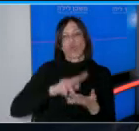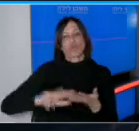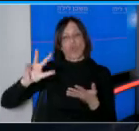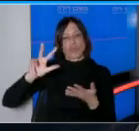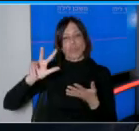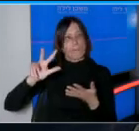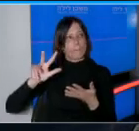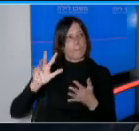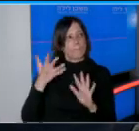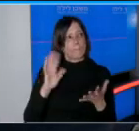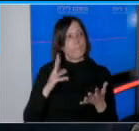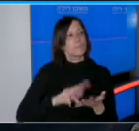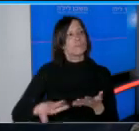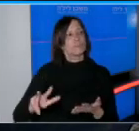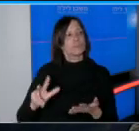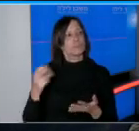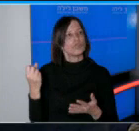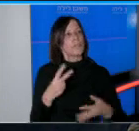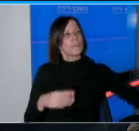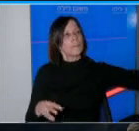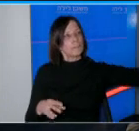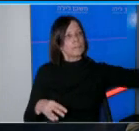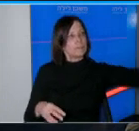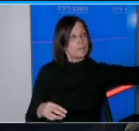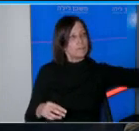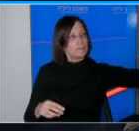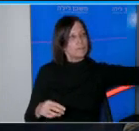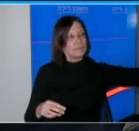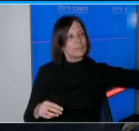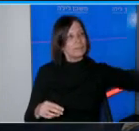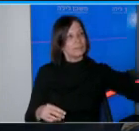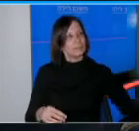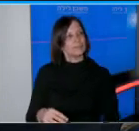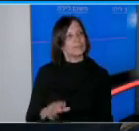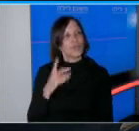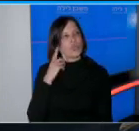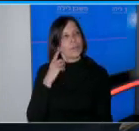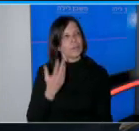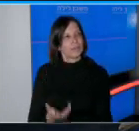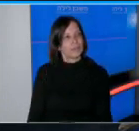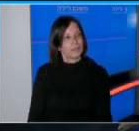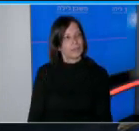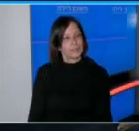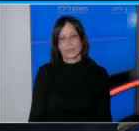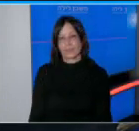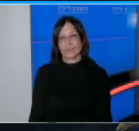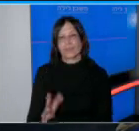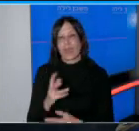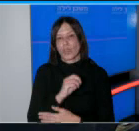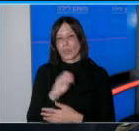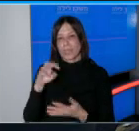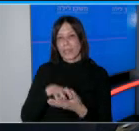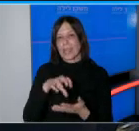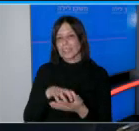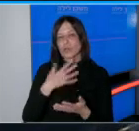3 חודשים. 3 חודשים ושבועיים. דינה, מה הנושא המרכזי שהיית רוצה